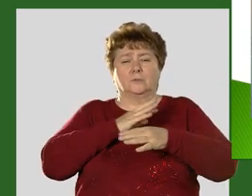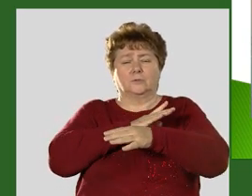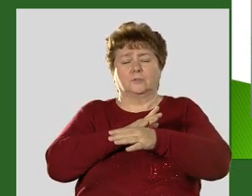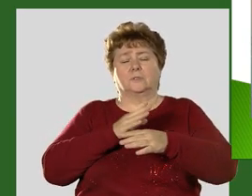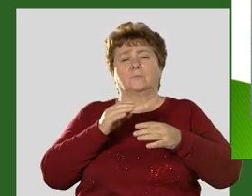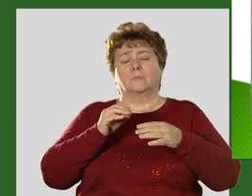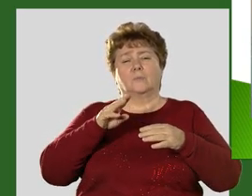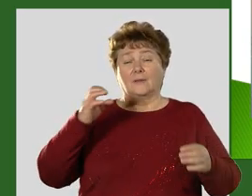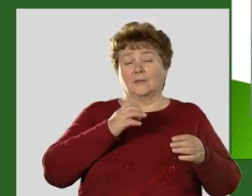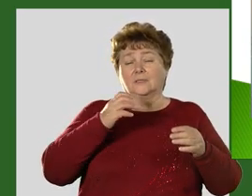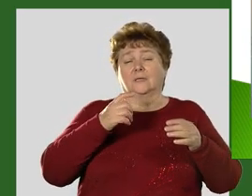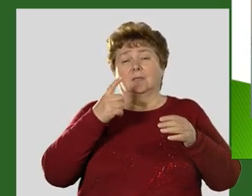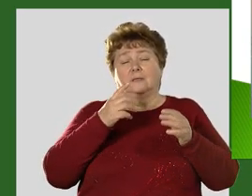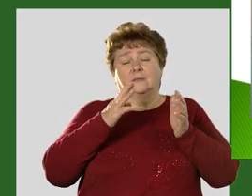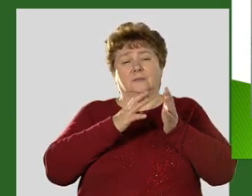городе Токмок. С